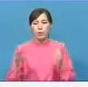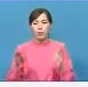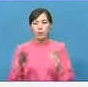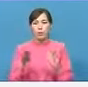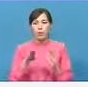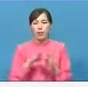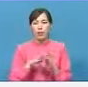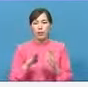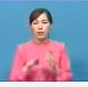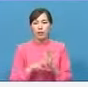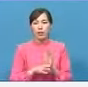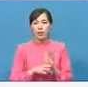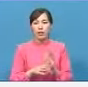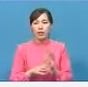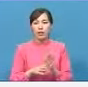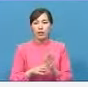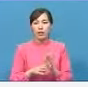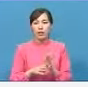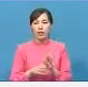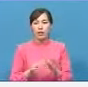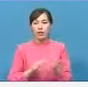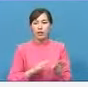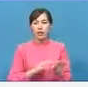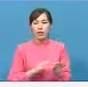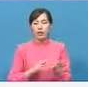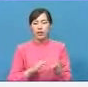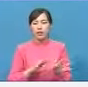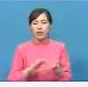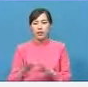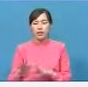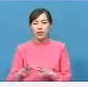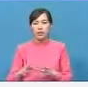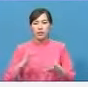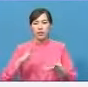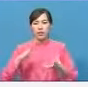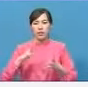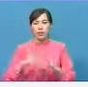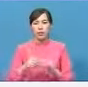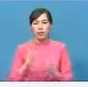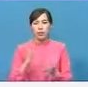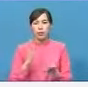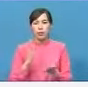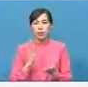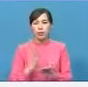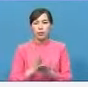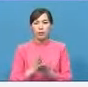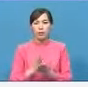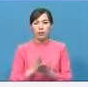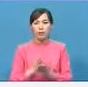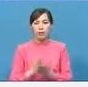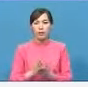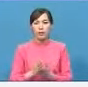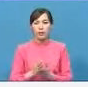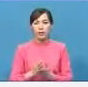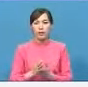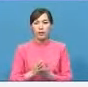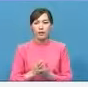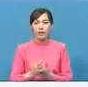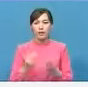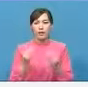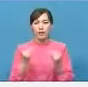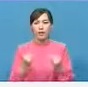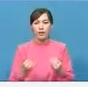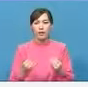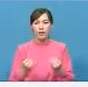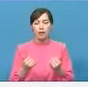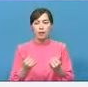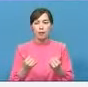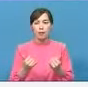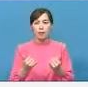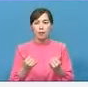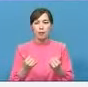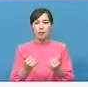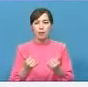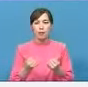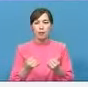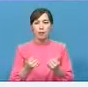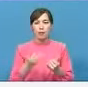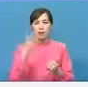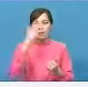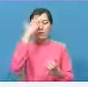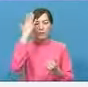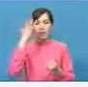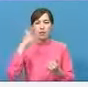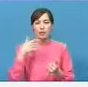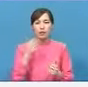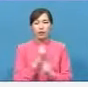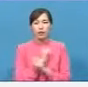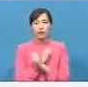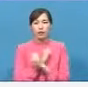жасалып, ол нәтижелі түрде жұмыс атқарып жатыр деп айтамыз. Мұнан соң мынау қазір енді жазғы демалыс уақыты